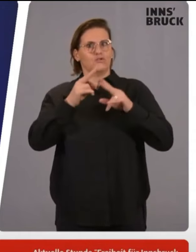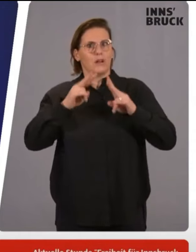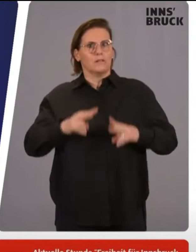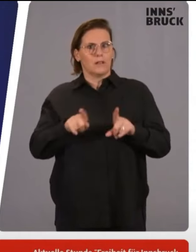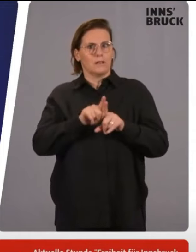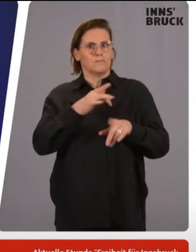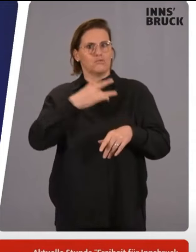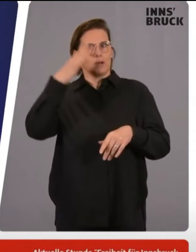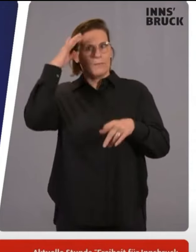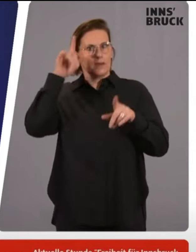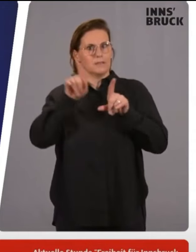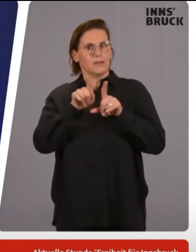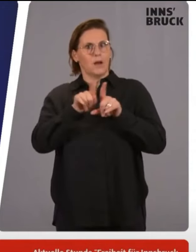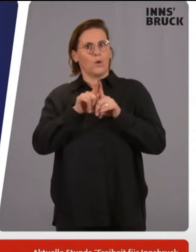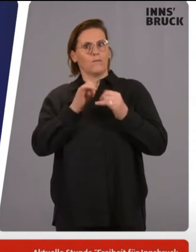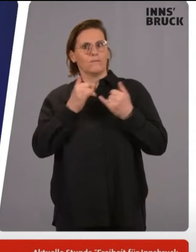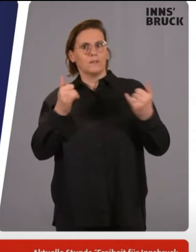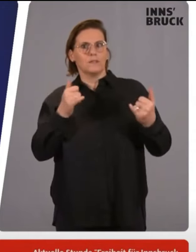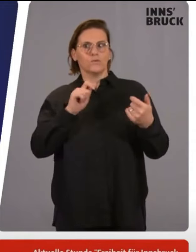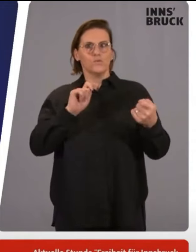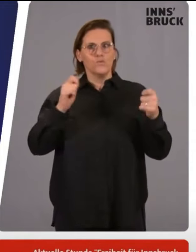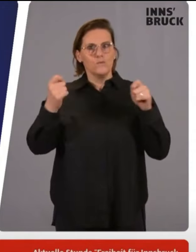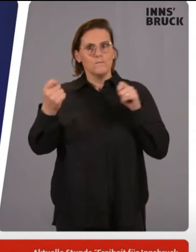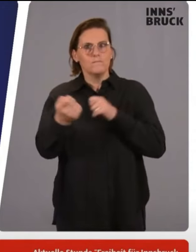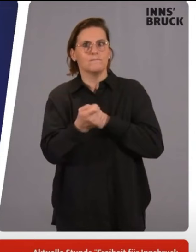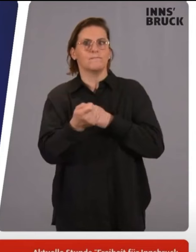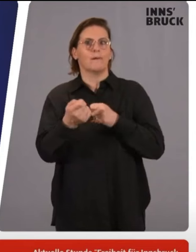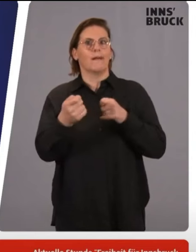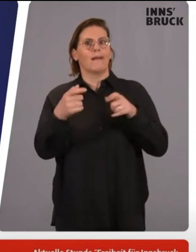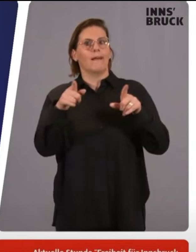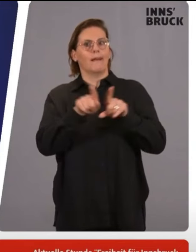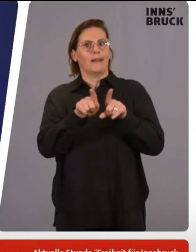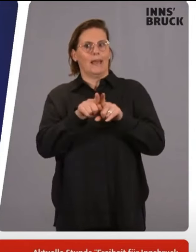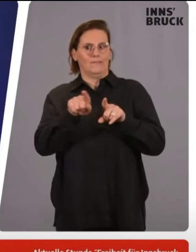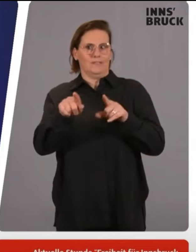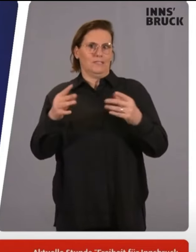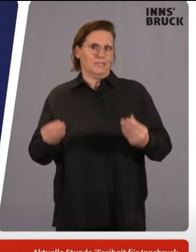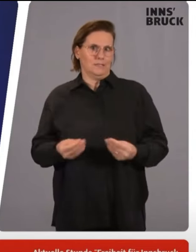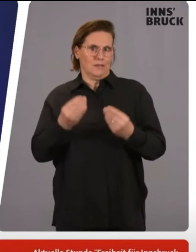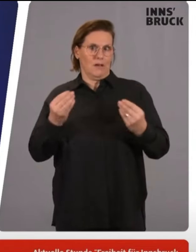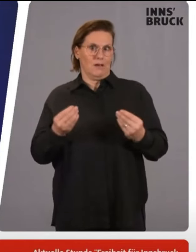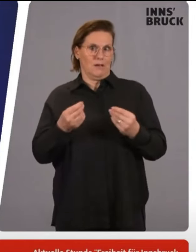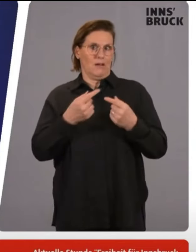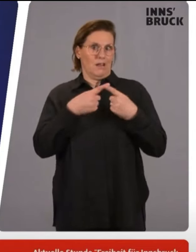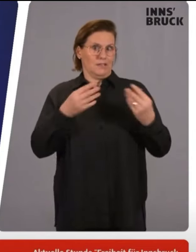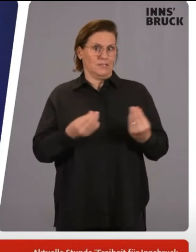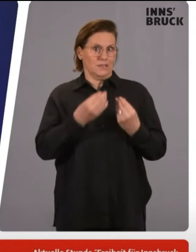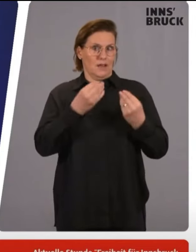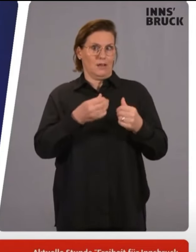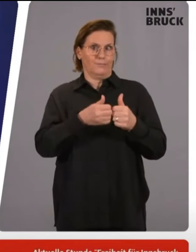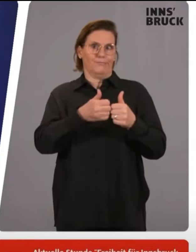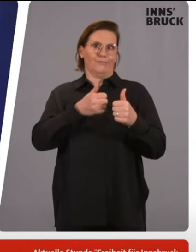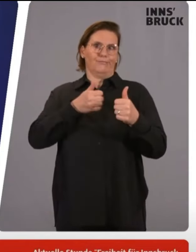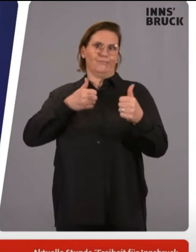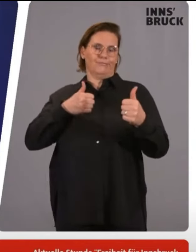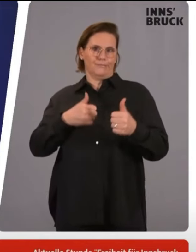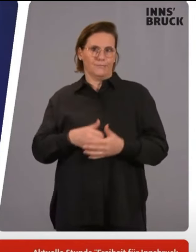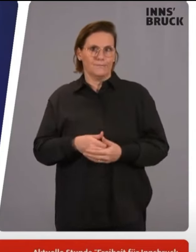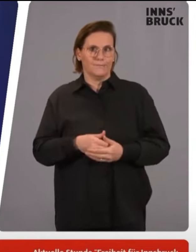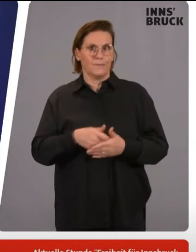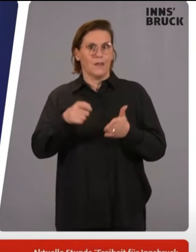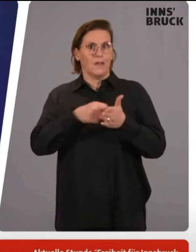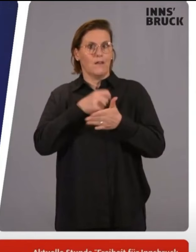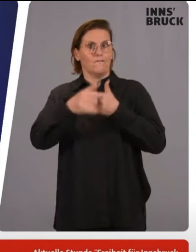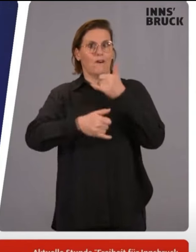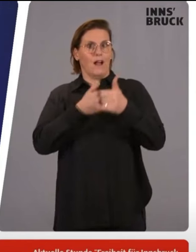genauso schnell in die gegänge in die Gänge gekommen wäre wie in dieser Sache Wahljahr 224